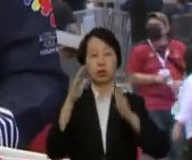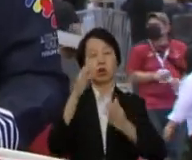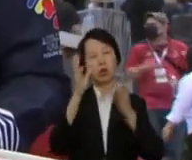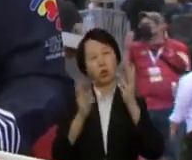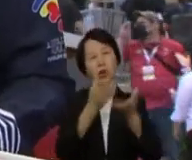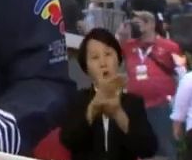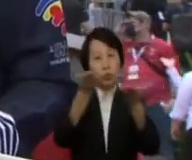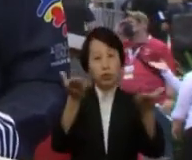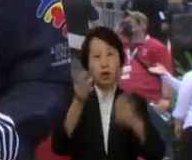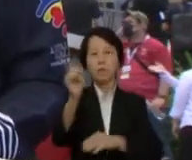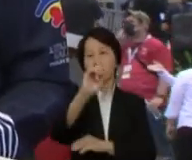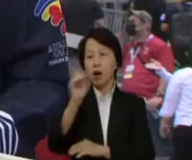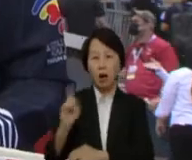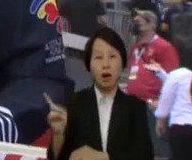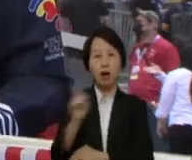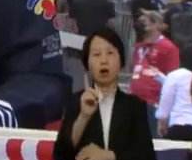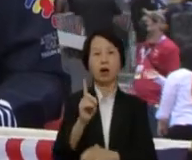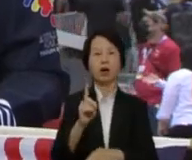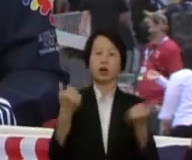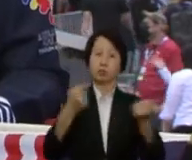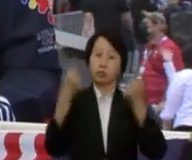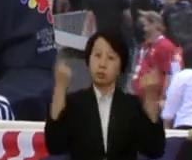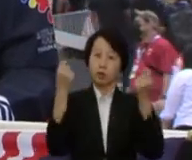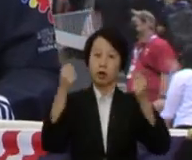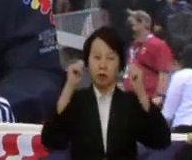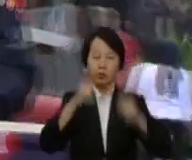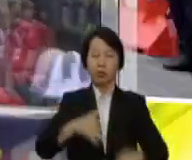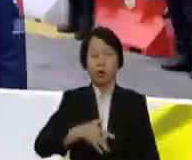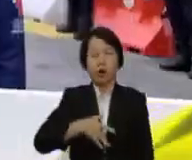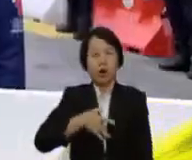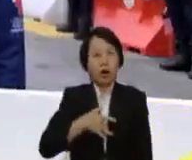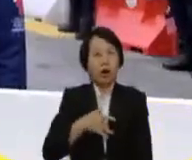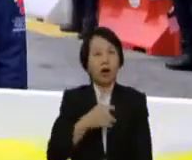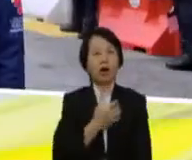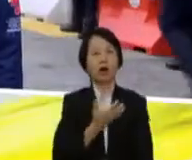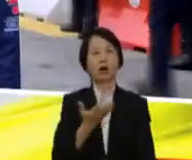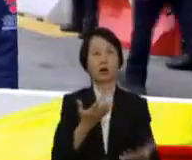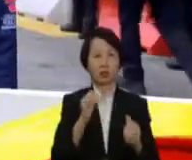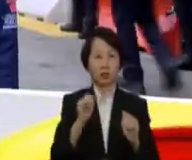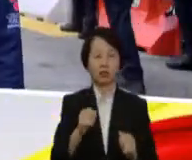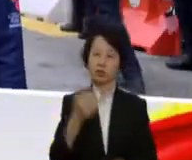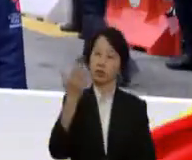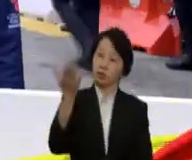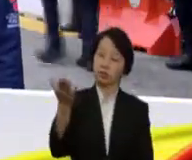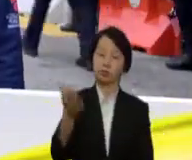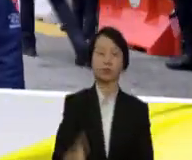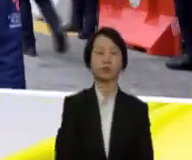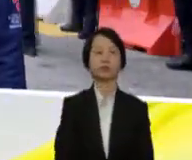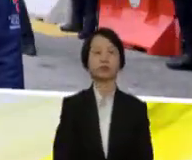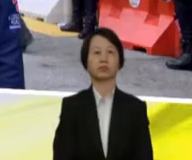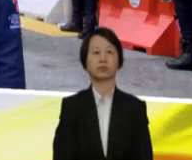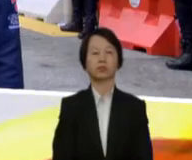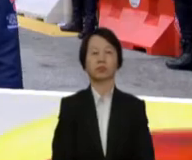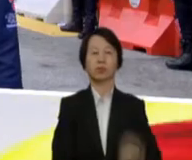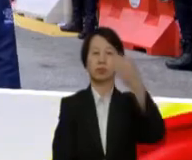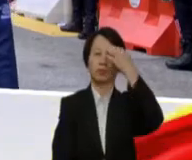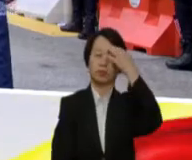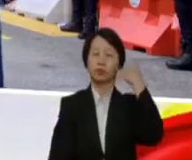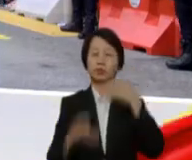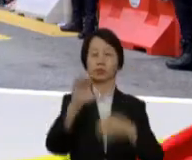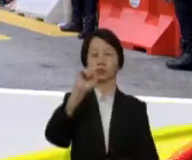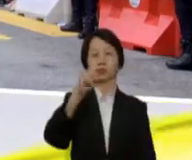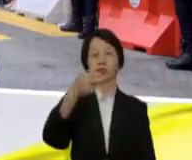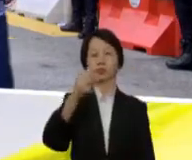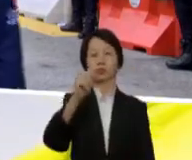walaupun anda di mana sahaja sekalipun, sambutan itu dapat dirasai getaran dan juga debarannya. Silakan Syafiqah bersama Syafiqah, dengan Syafiqah, kongsikan